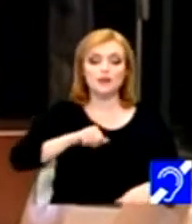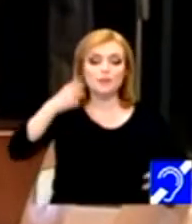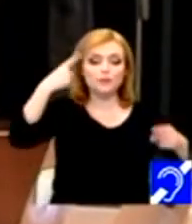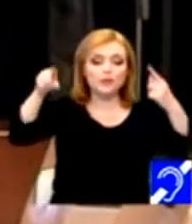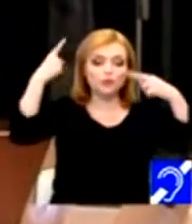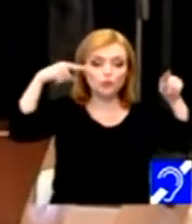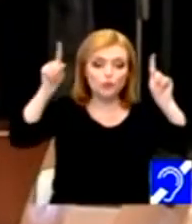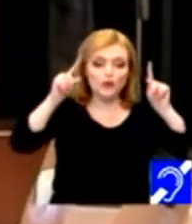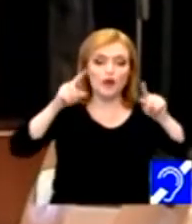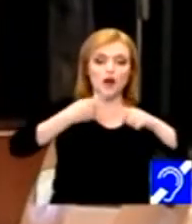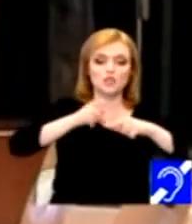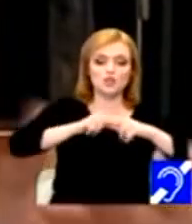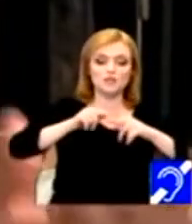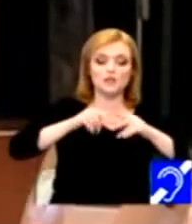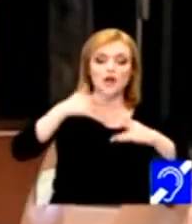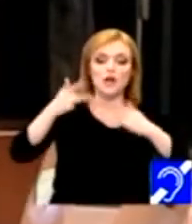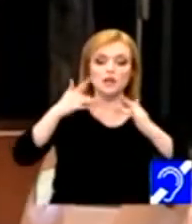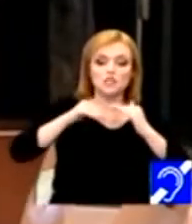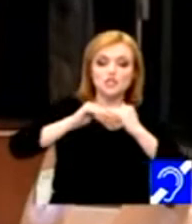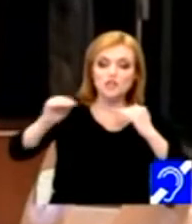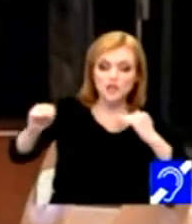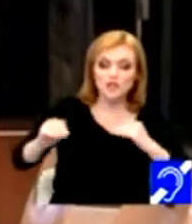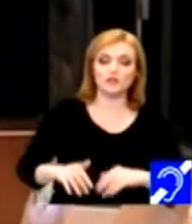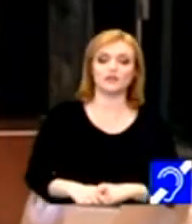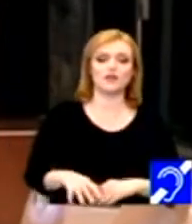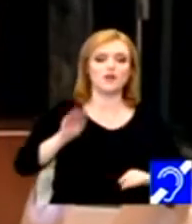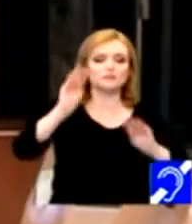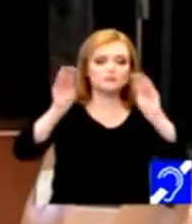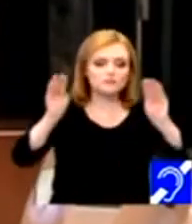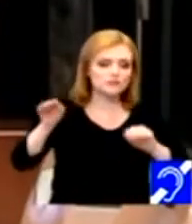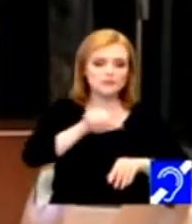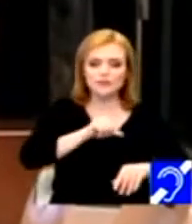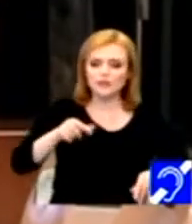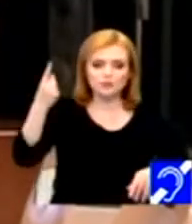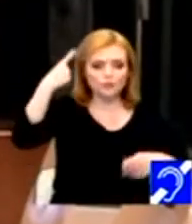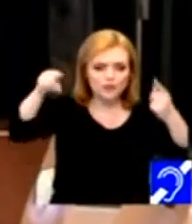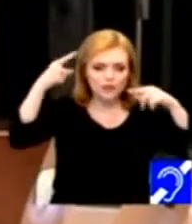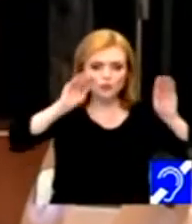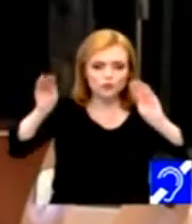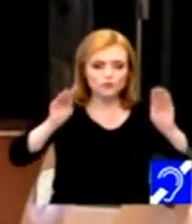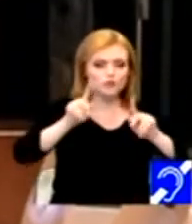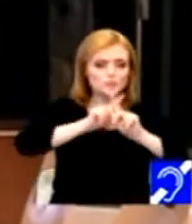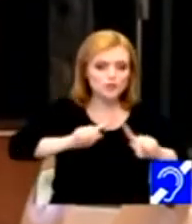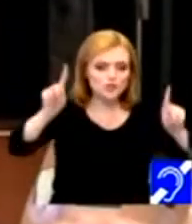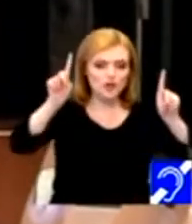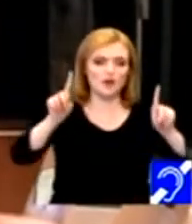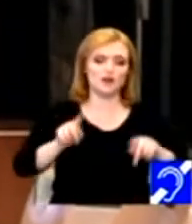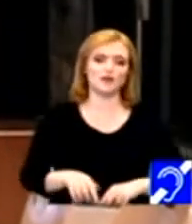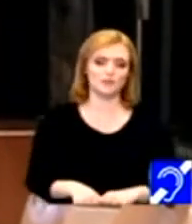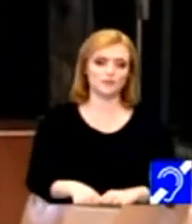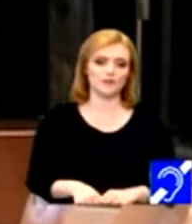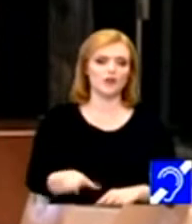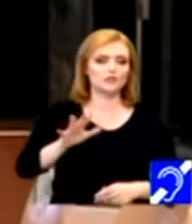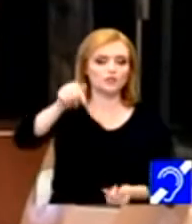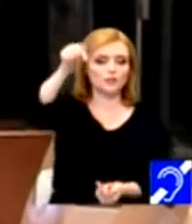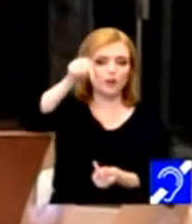cu această scenă turnantă, cu gradene, cu canamici, cu aceste spații speciale care sunt